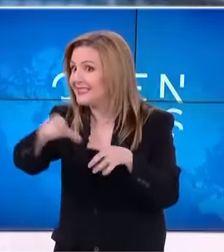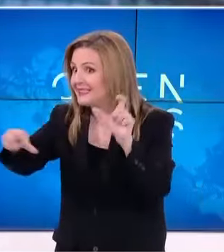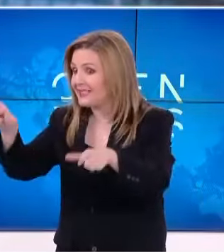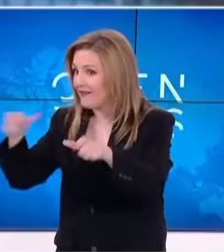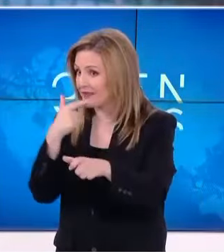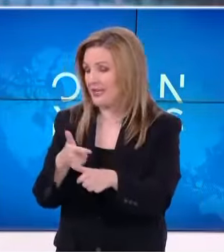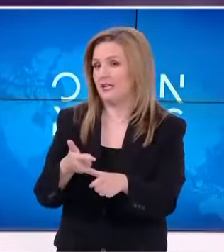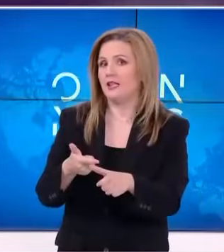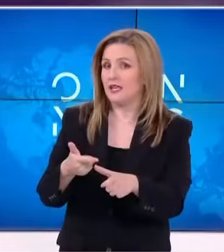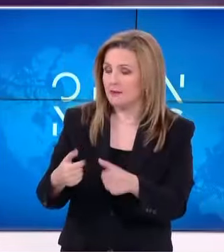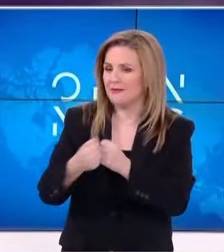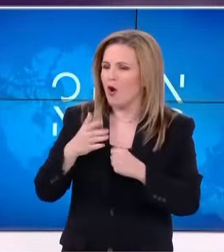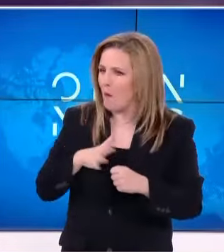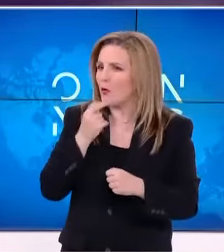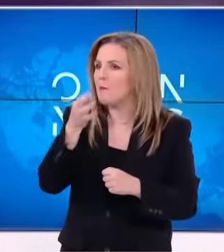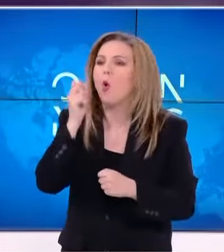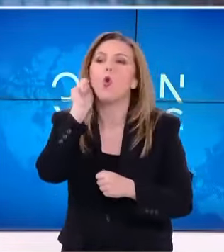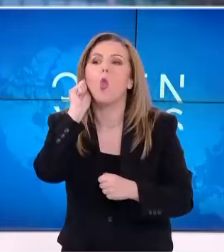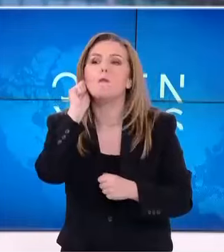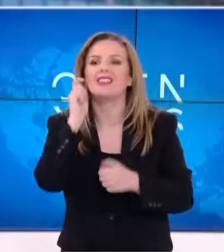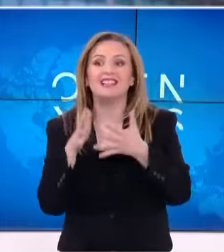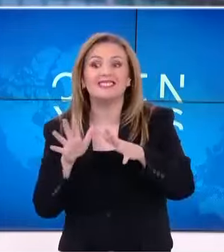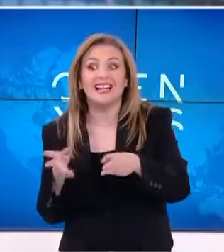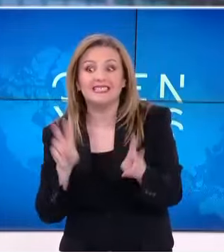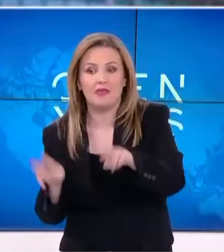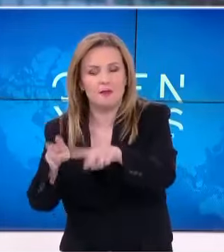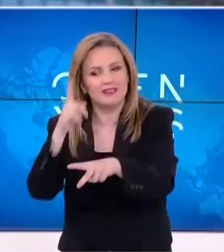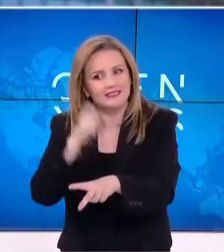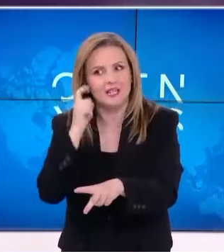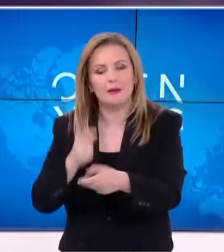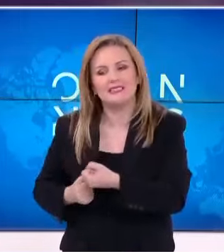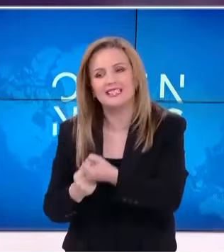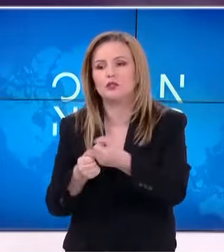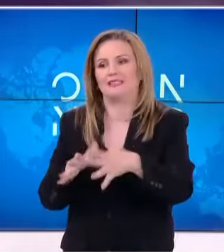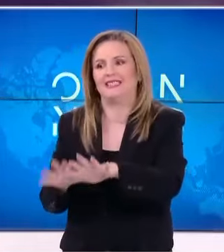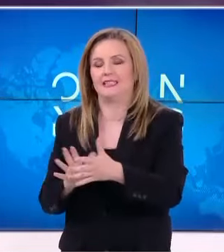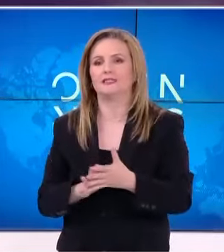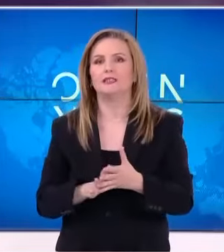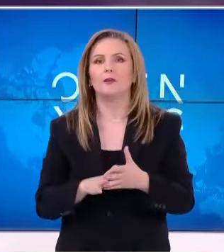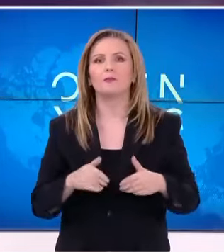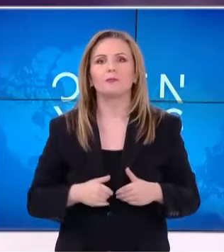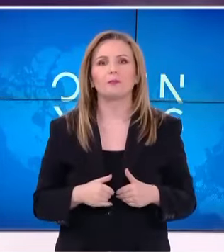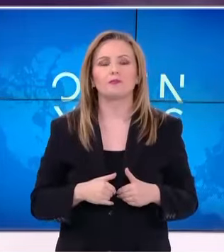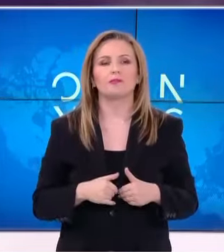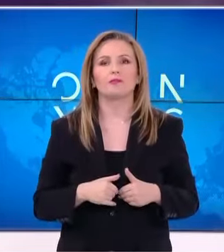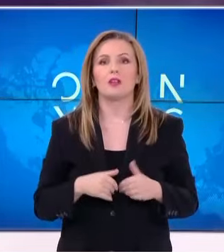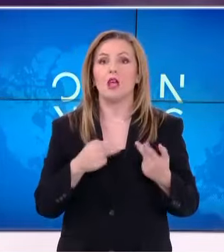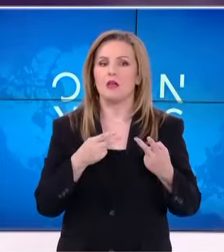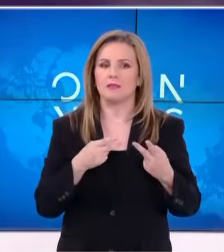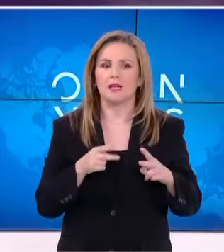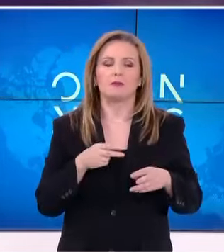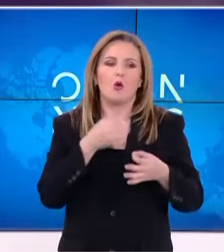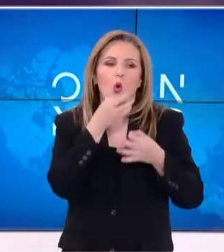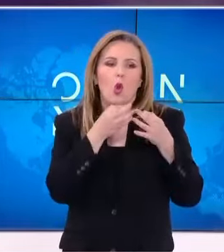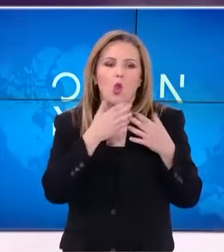τους αναφέρω και ονομαστικά μπορώ αλλά δεν θα το κάνω μην το λέτε στο να αυτό επιτρέψτε μου να πω αυτά τα οποία λέω εγώ και να παίρνω την ευθύνη